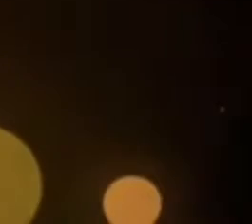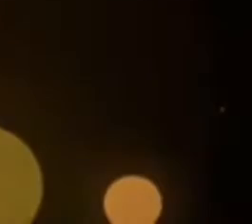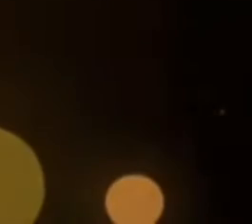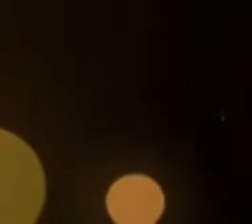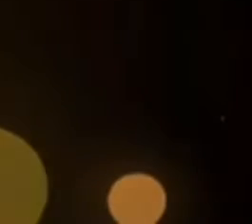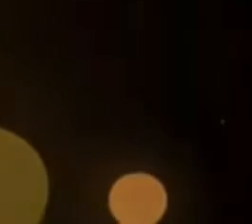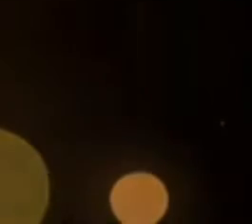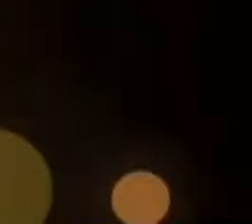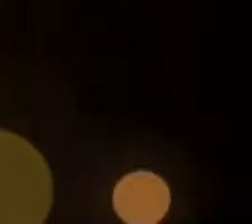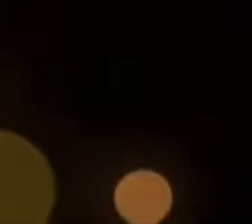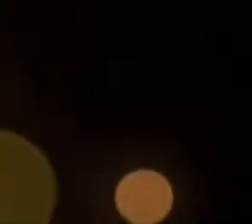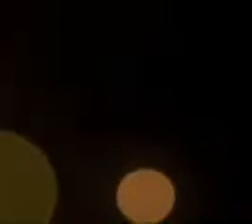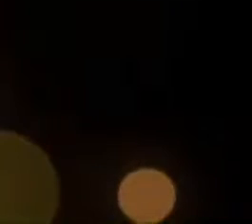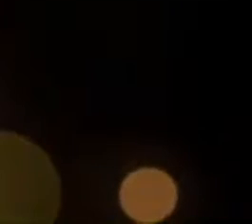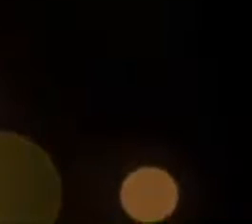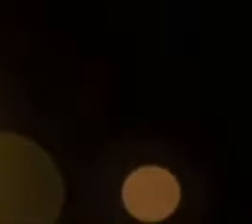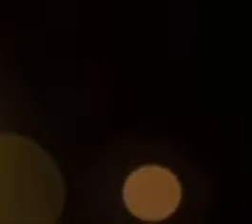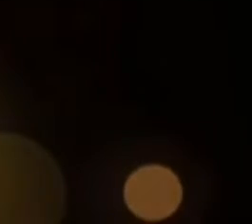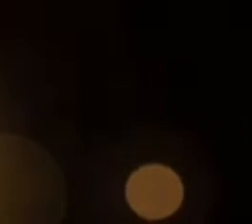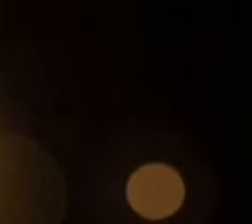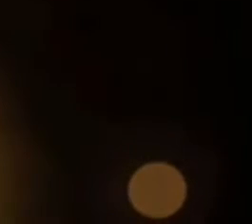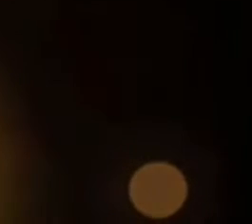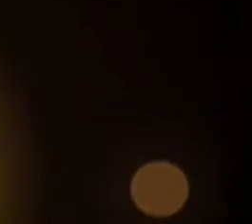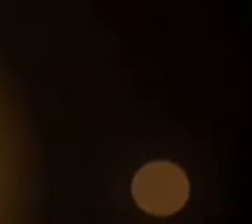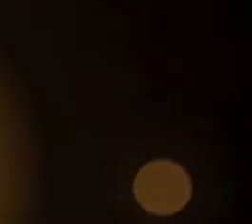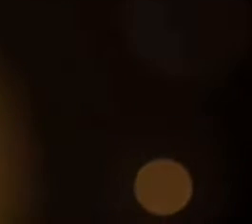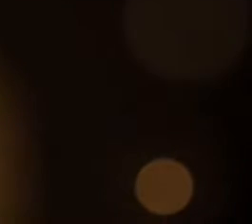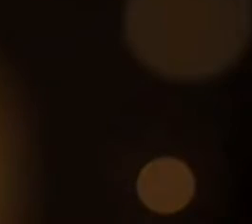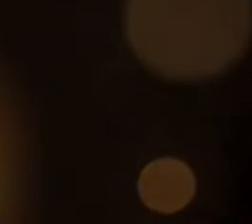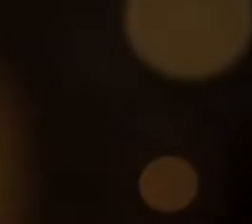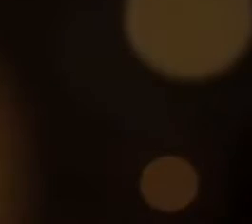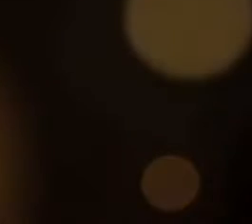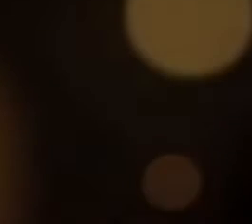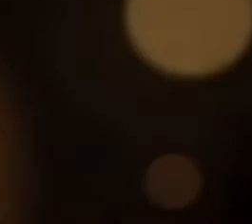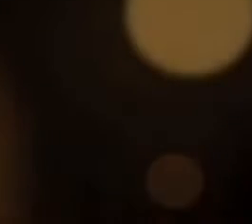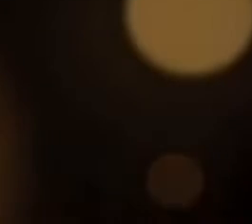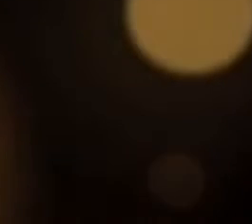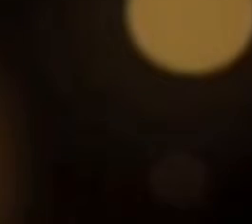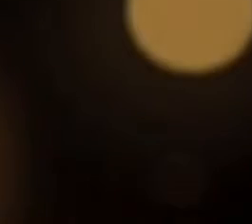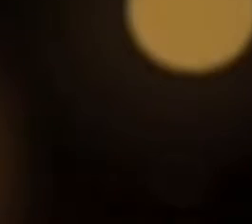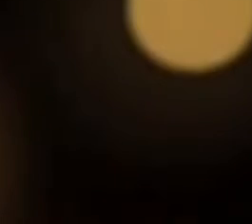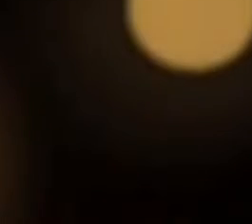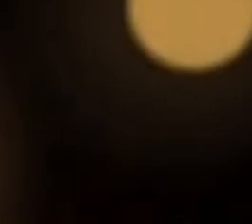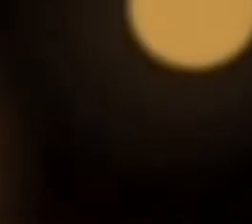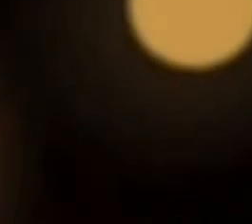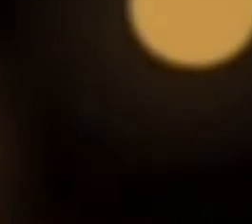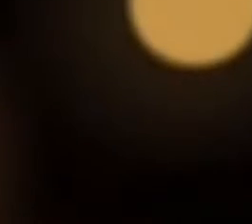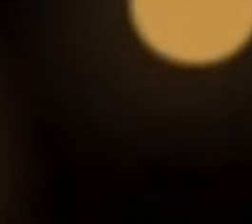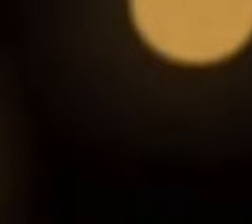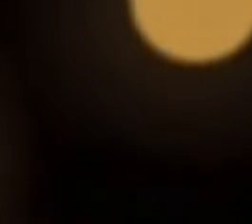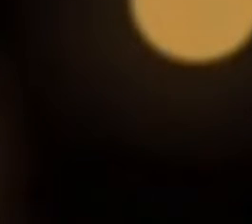Best Practiceการน้อมนำพระบรมราโชบายด้านการศึกษา ในพระบาทสมเด็จพระวชิรเกล้าเ